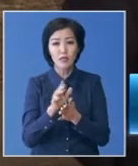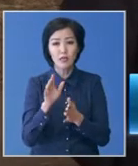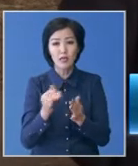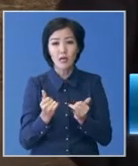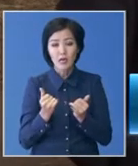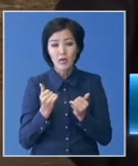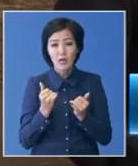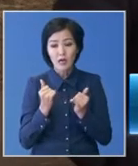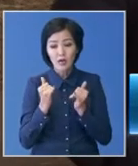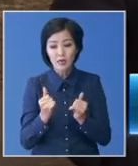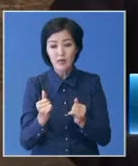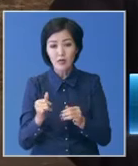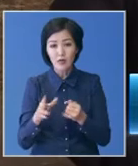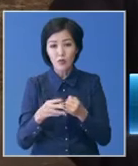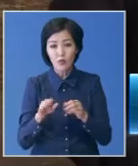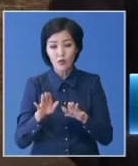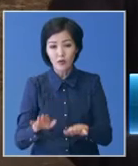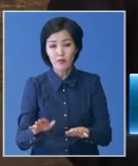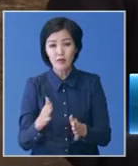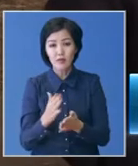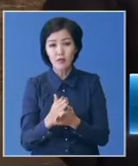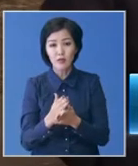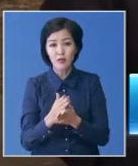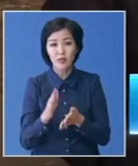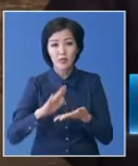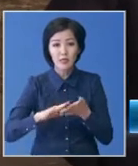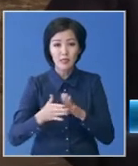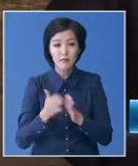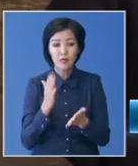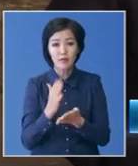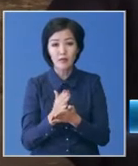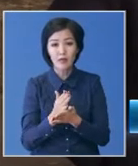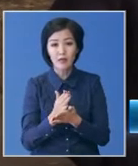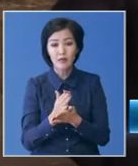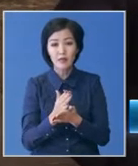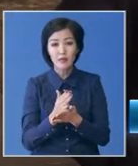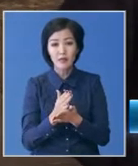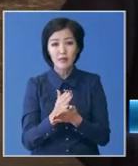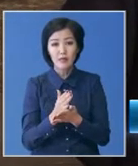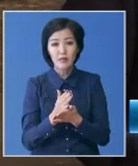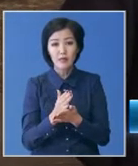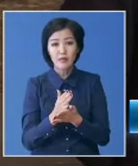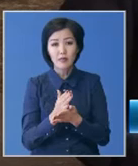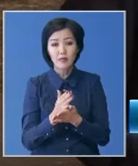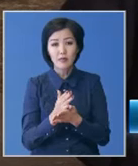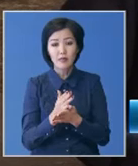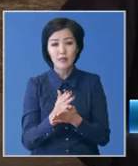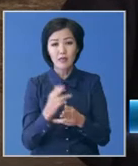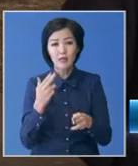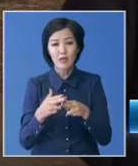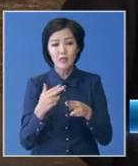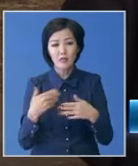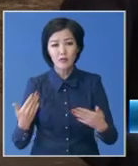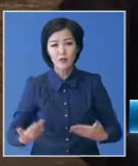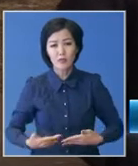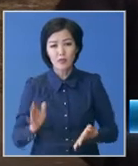кейін келісім шартымыз бар. Бастөбе ауылдық округінде орналасқан арнайы қоқыс төгетін қатты тұрмыстық қалдықтар полигонымен